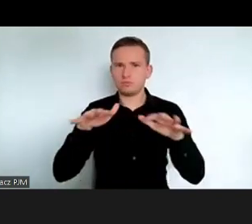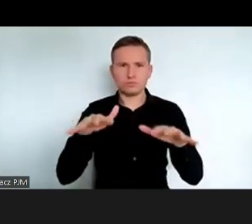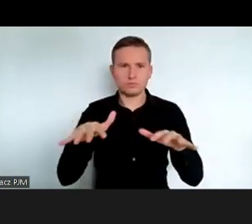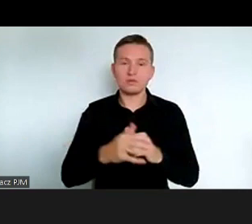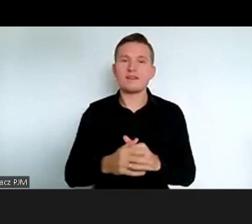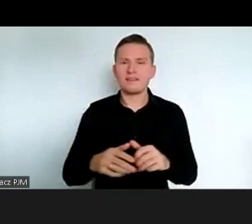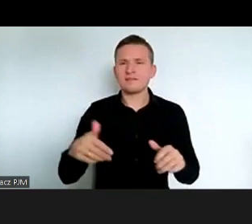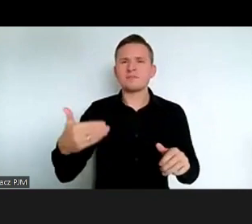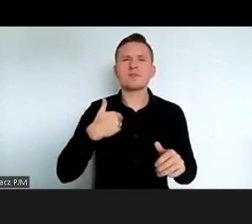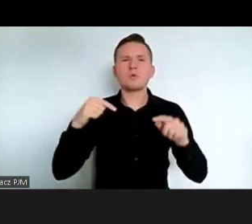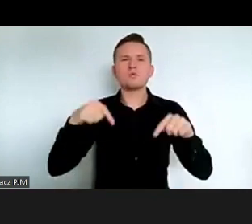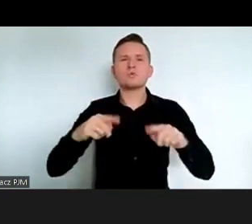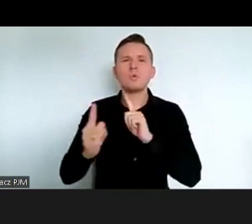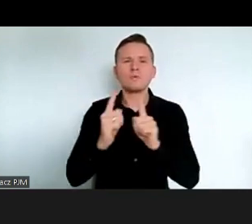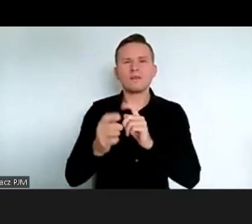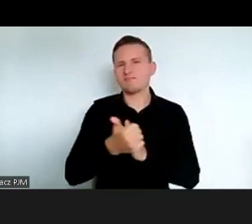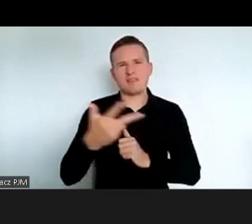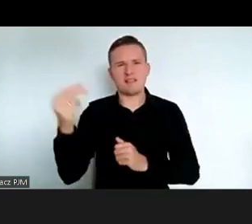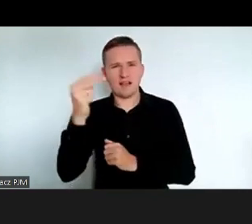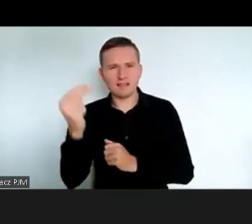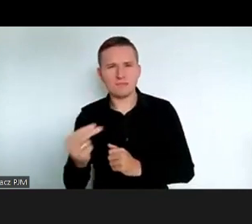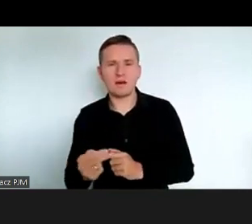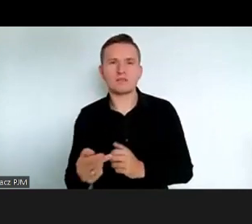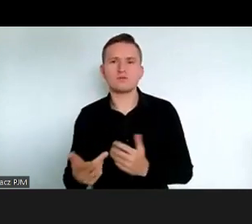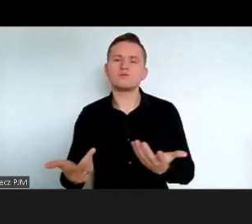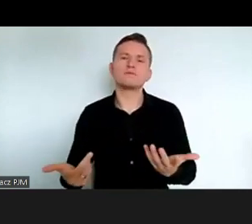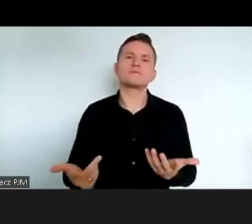tematów od strony właśnie rodzica,